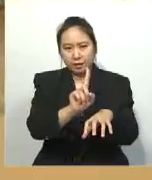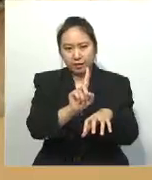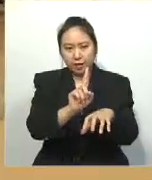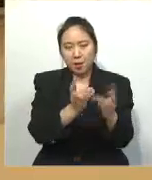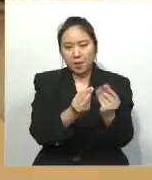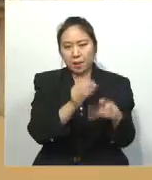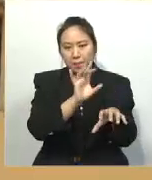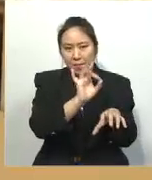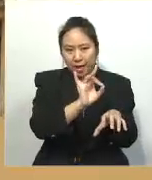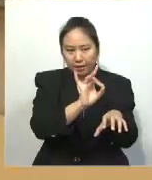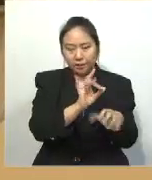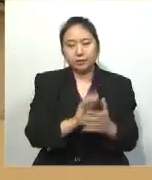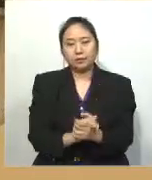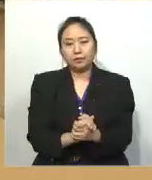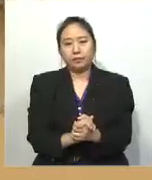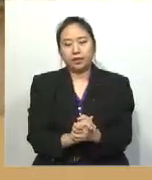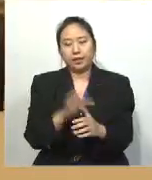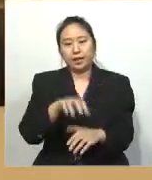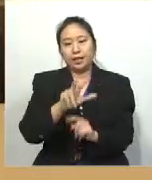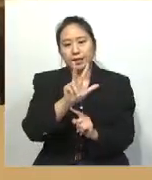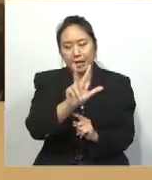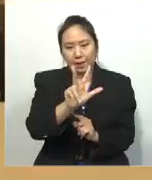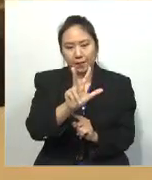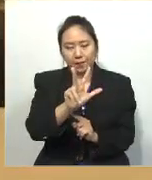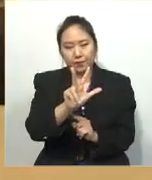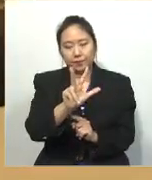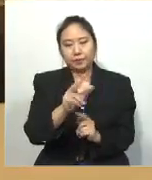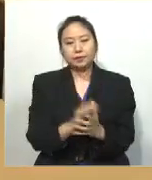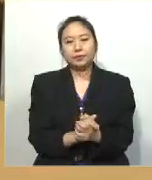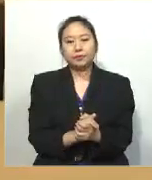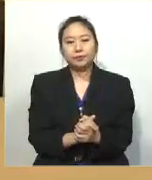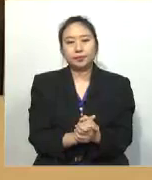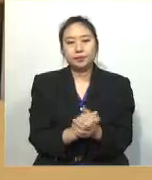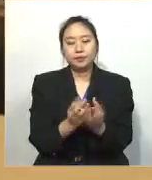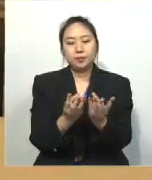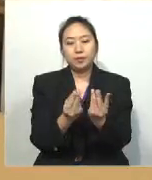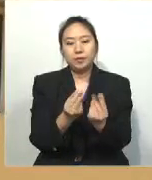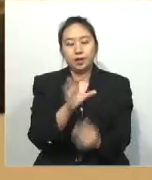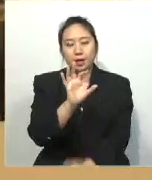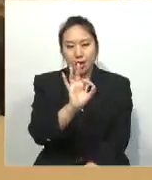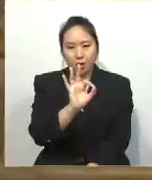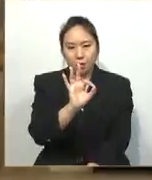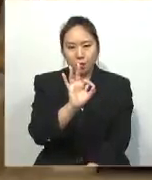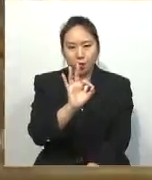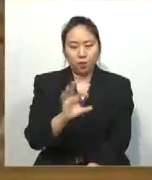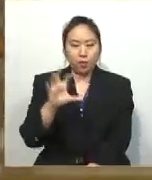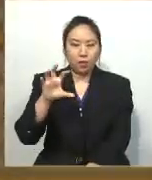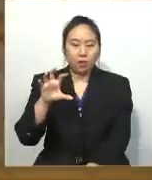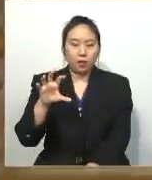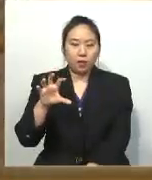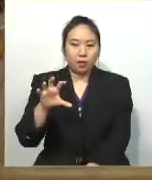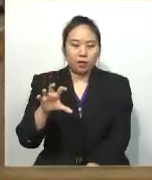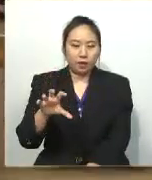นเบอร์8ได้เบอร์8นะคะเขต3นายรักชาติกิริวัฒน์ศักดิ์ค่ะได้เบอร์9ค่ะแล้วก็นายวิสิ